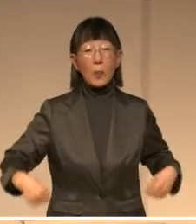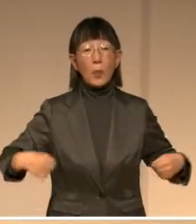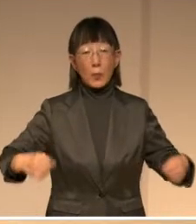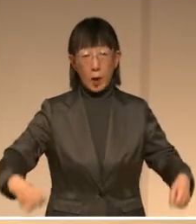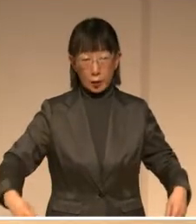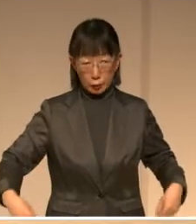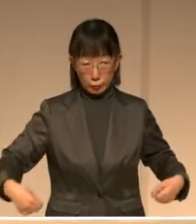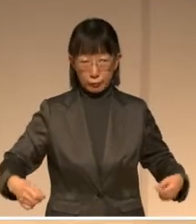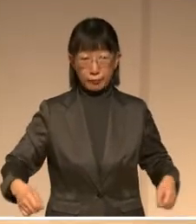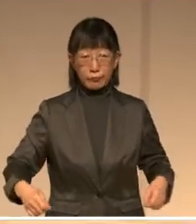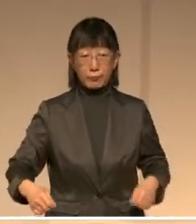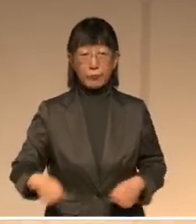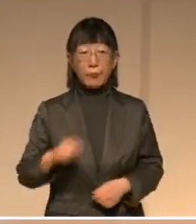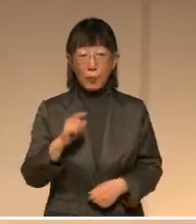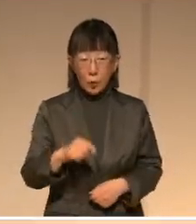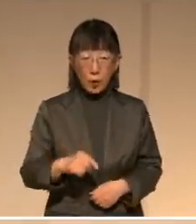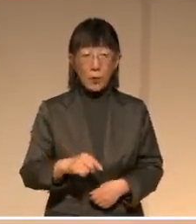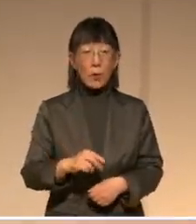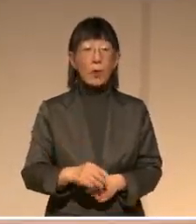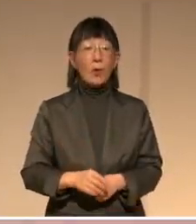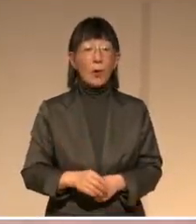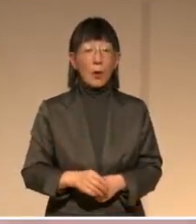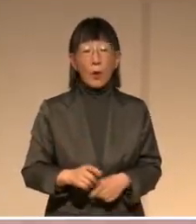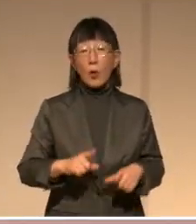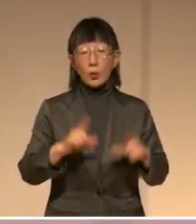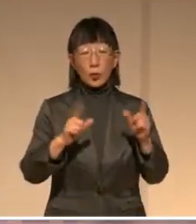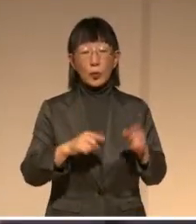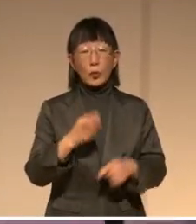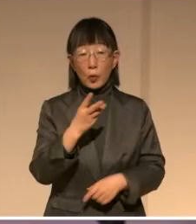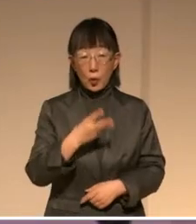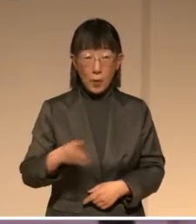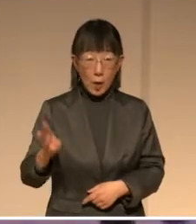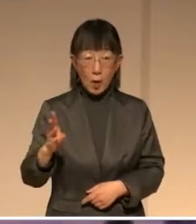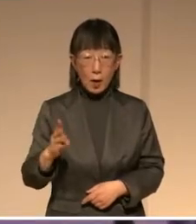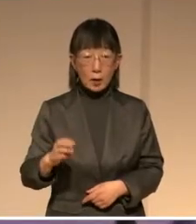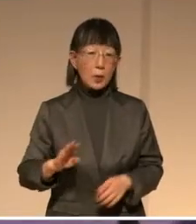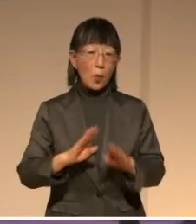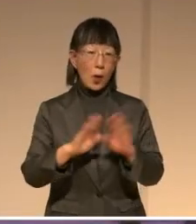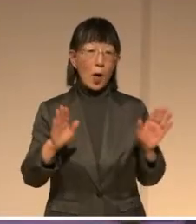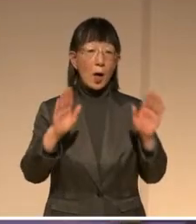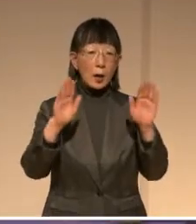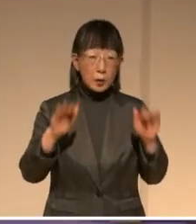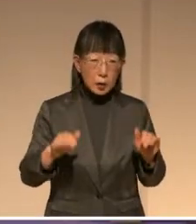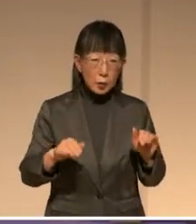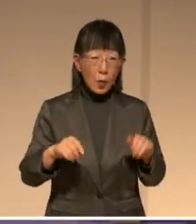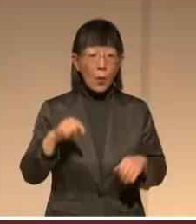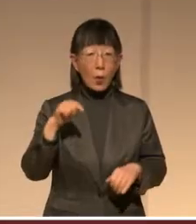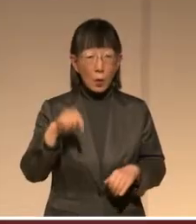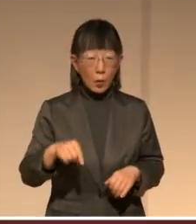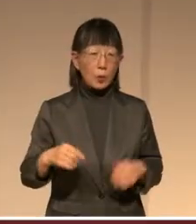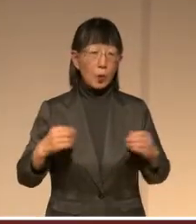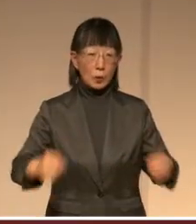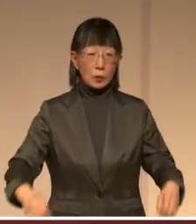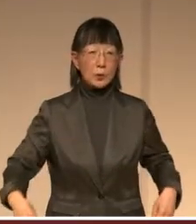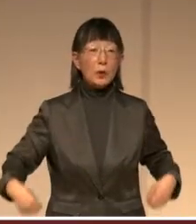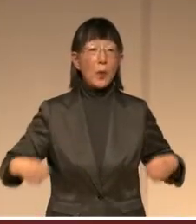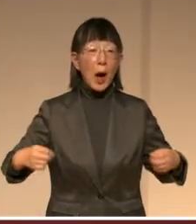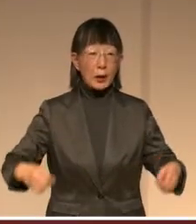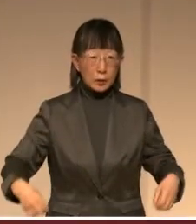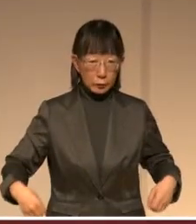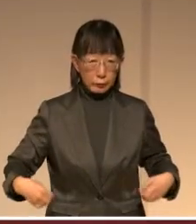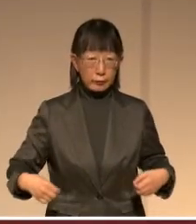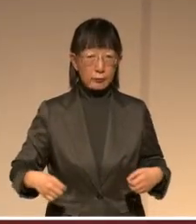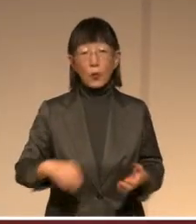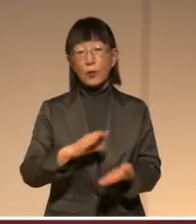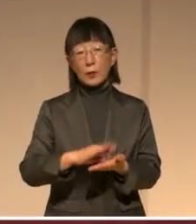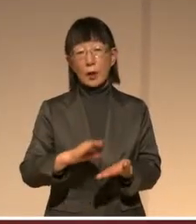もうあの東京パーラーの開会式もこの車椅子ですあのいろんな技がありますけどあれは